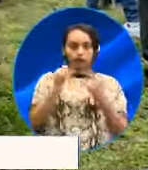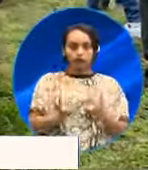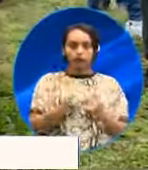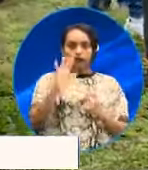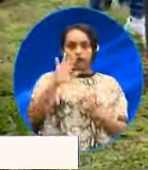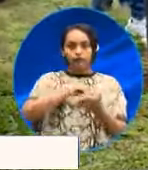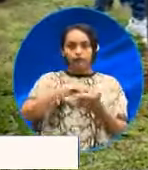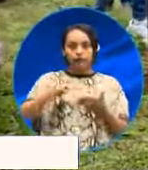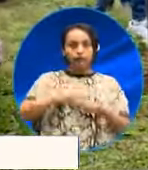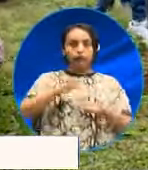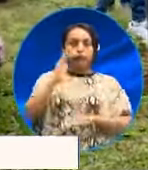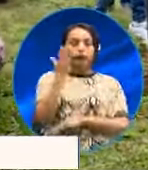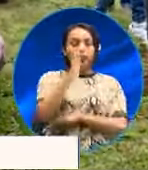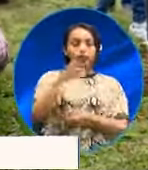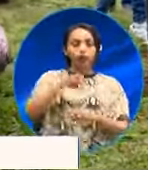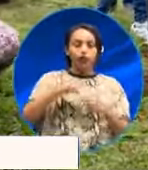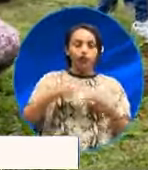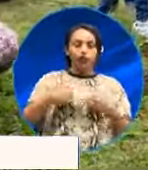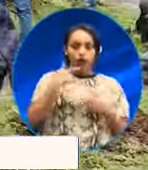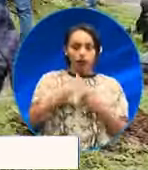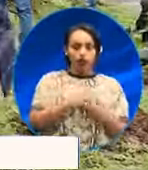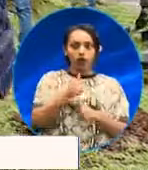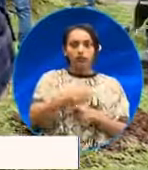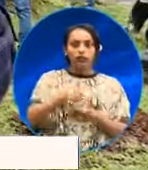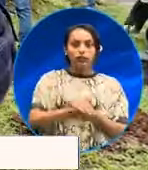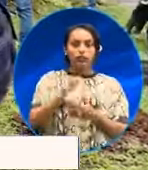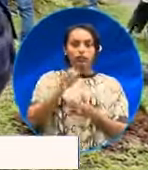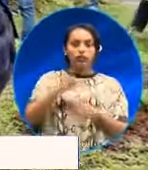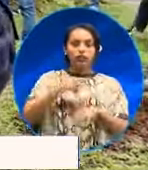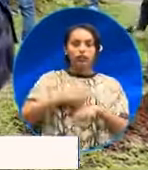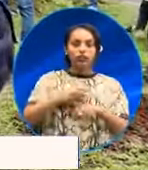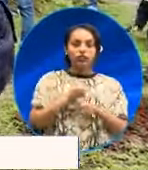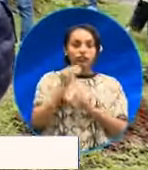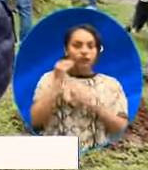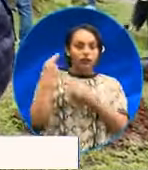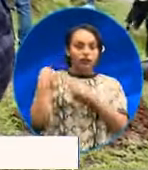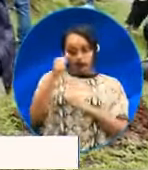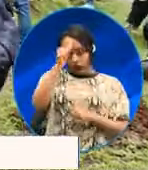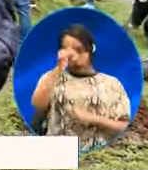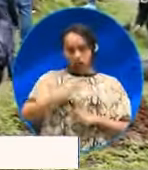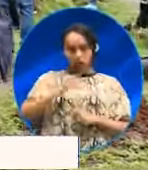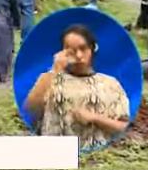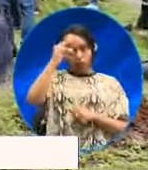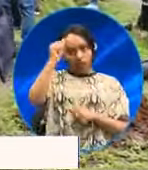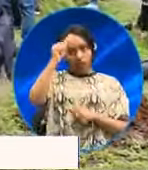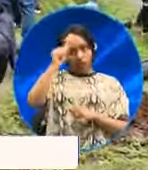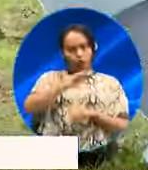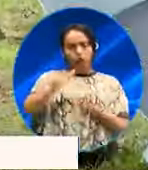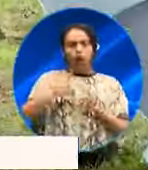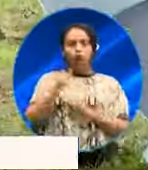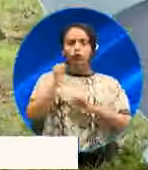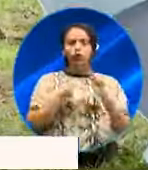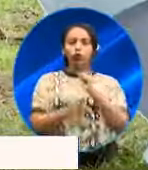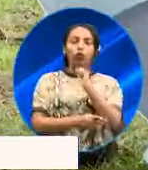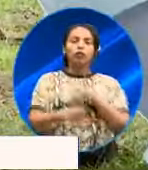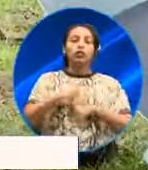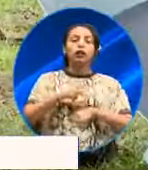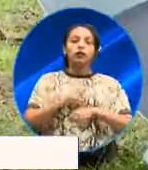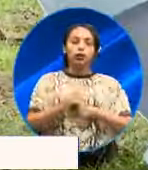እስካሁን 5 ሚሊዮን በላይ ችግኞች ተተክለዋል ያሉት የአዲስ አበባ ብልጽግና ፓርቲ ጽህፈት ቤት ኃላፊ አቶ መለስ አለሞ፣ ሁሉም ተፎካካሪ